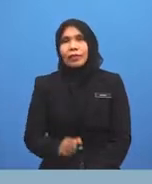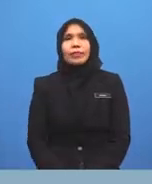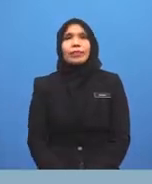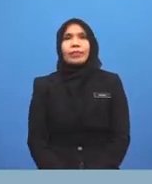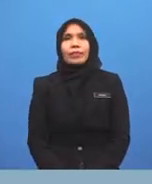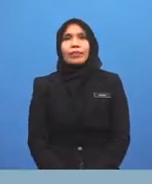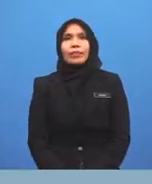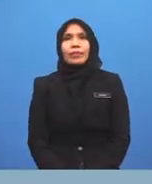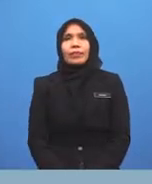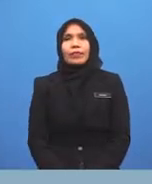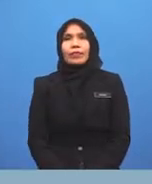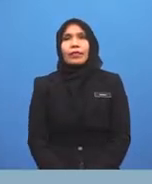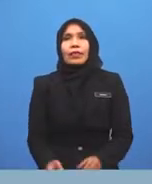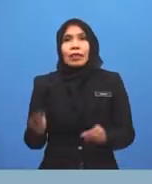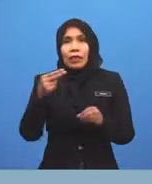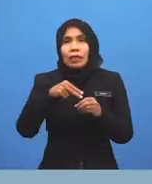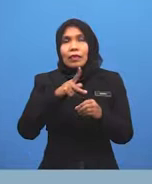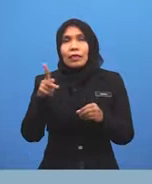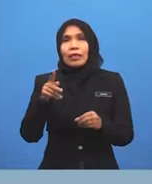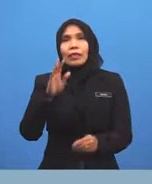Magnet-magnet ini menghasilkan flux magnet.